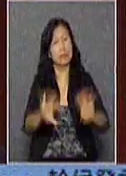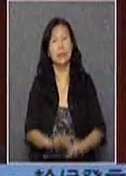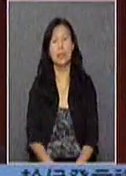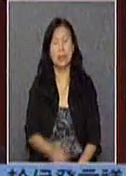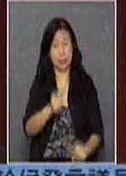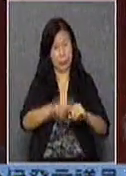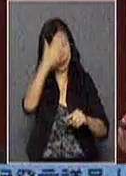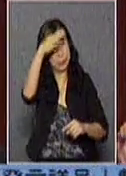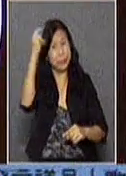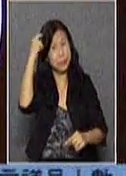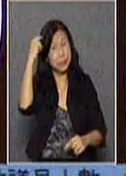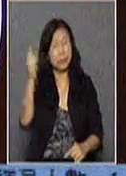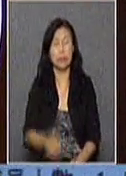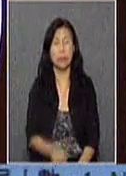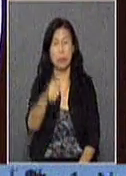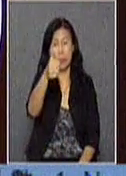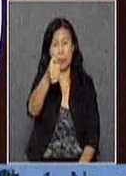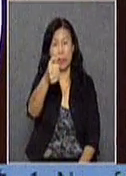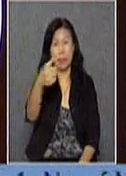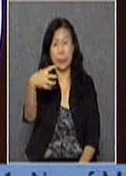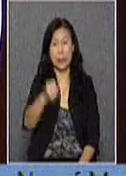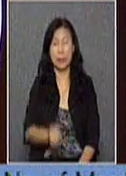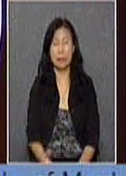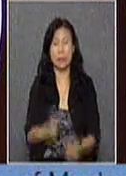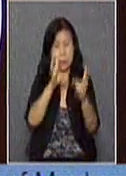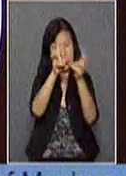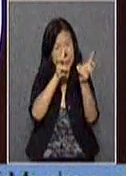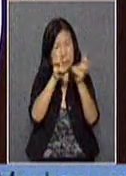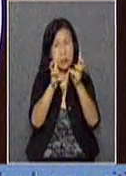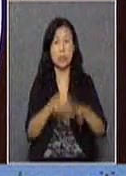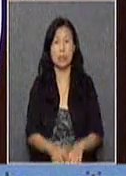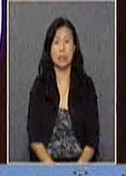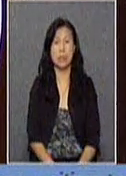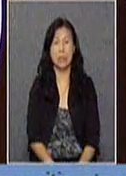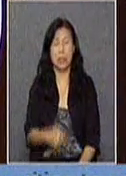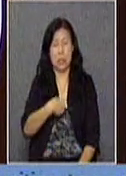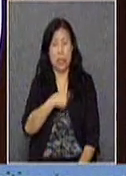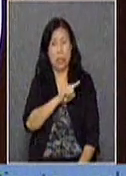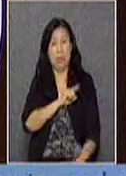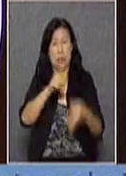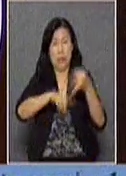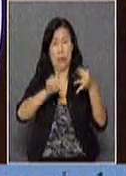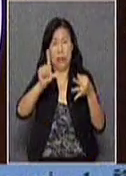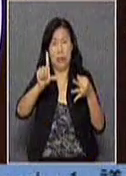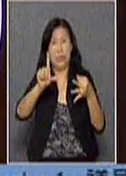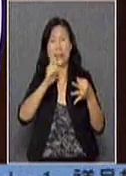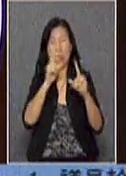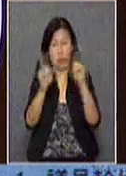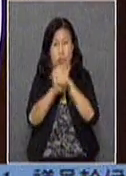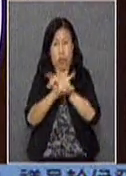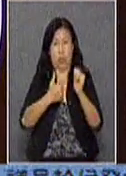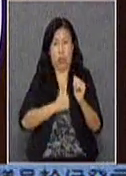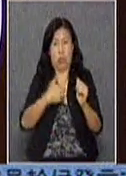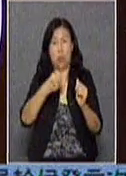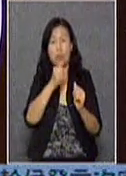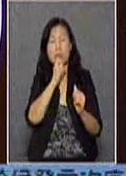解。 多謝主席的解釋。我咧係表示對梁君彥處理主席咧剝奪咗